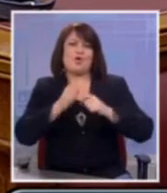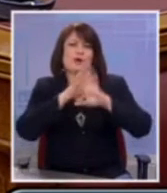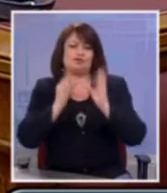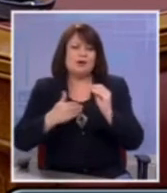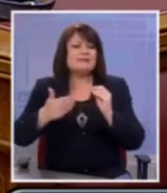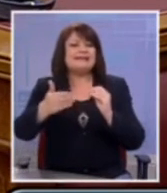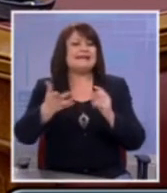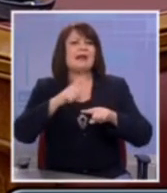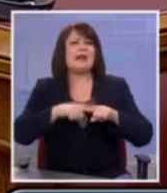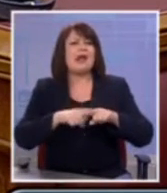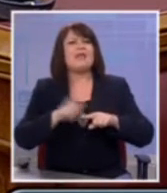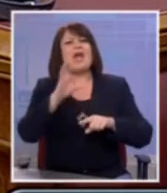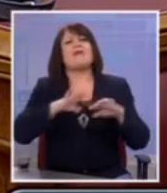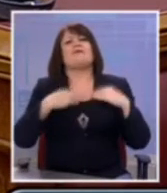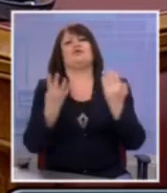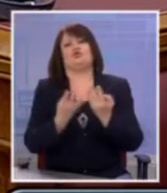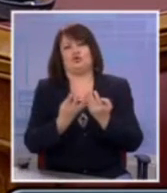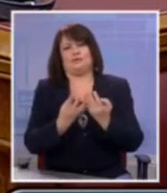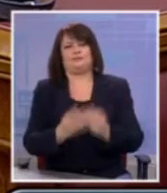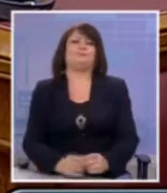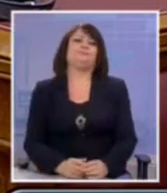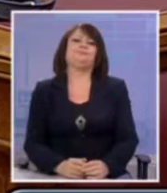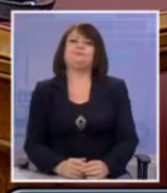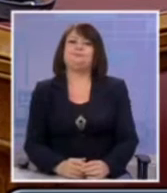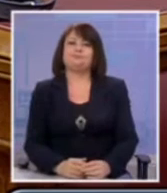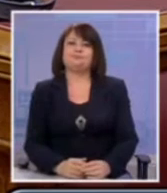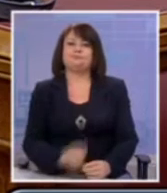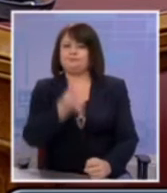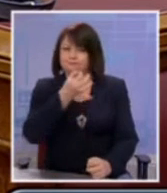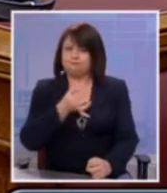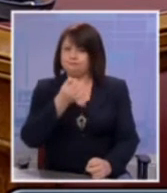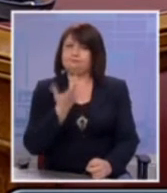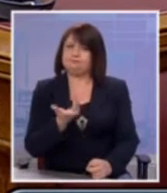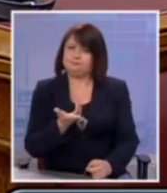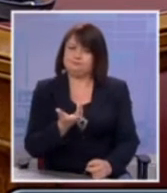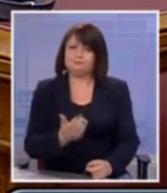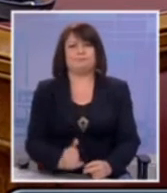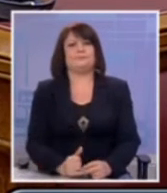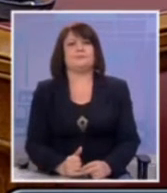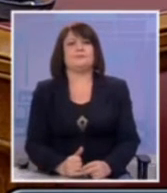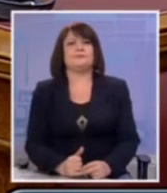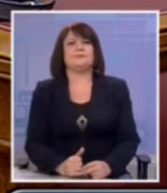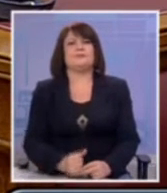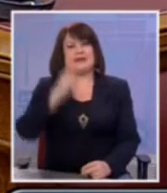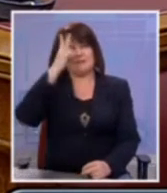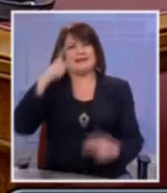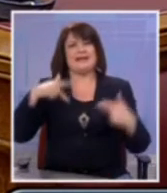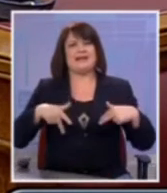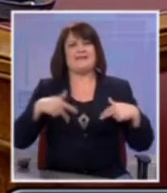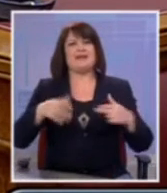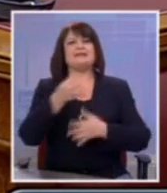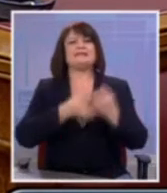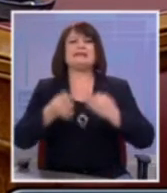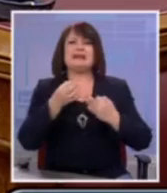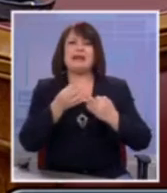προοπτικές όχι μόνο της Ελλάδας αλλά και της Ευρωζώνης. Και εξηγούν παραπέρα τη στάση αυτή της γερμανικής κυβέρνησης από την πίεση